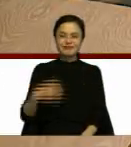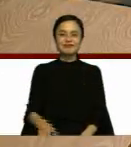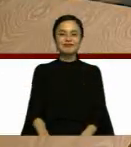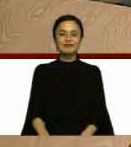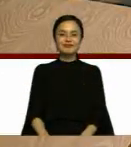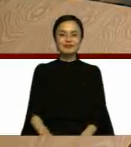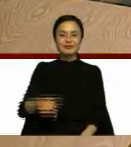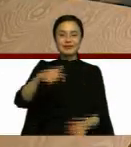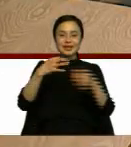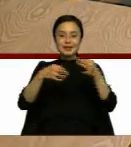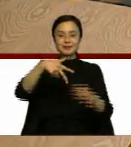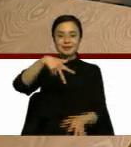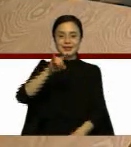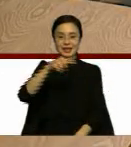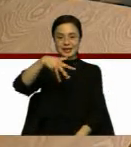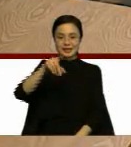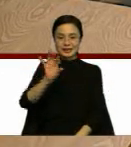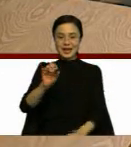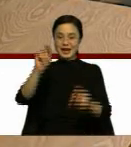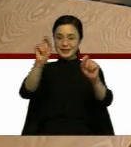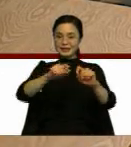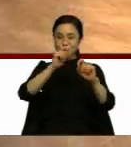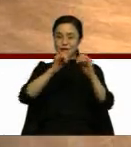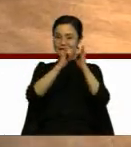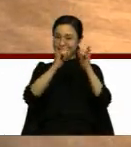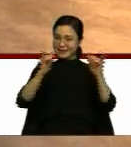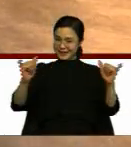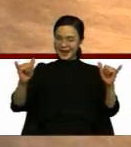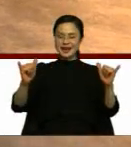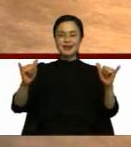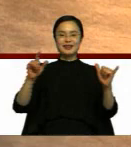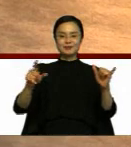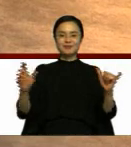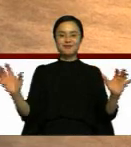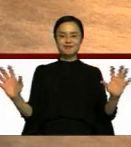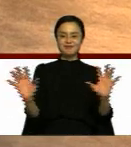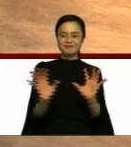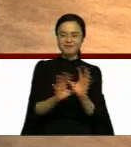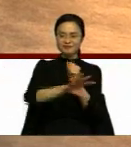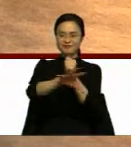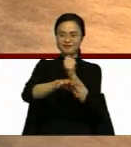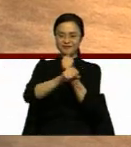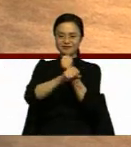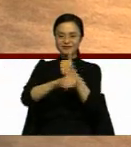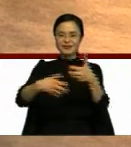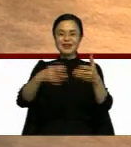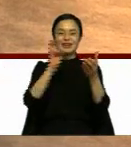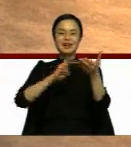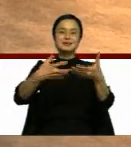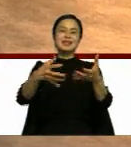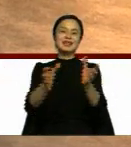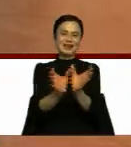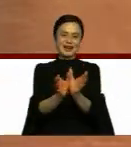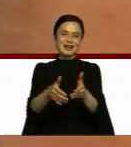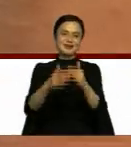김재창 지휘자가 이끄는 학부모 50여 명으로 구성됐습니다. 10일 합창단은 창단식과